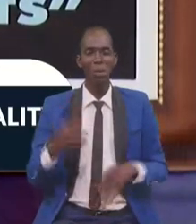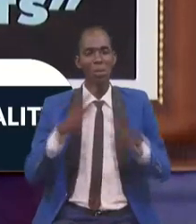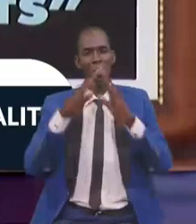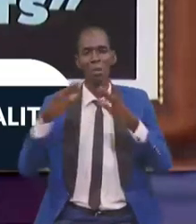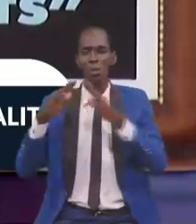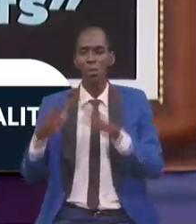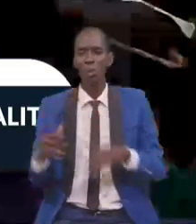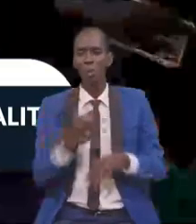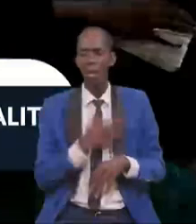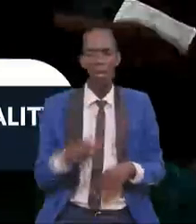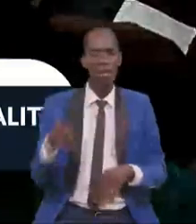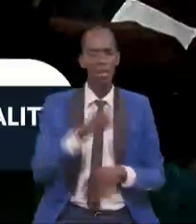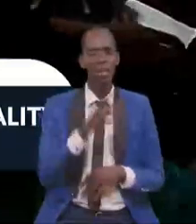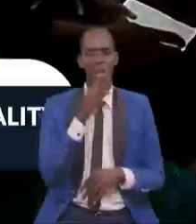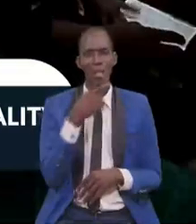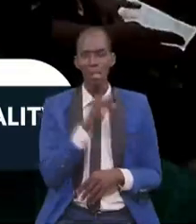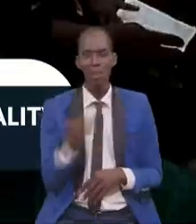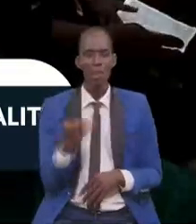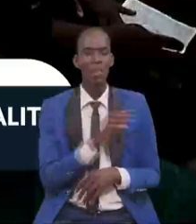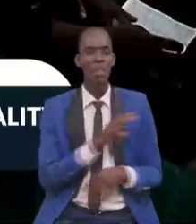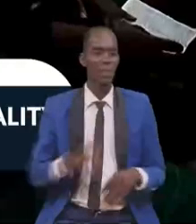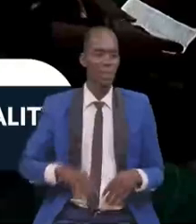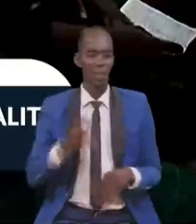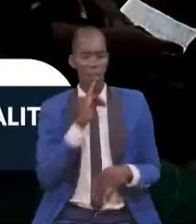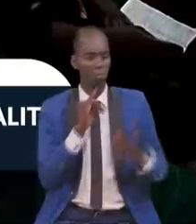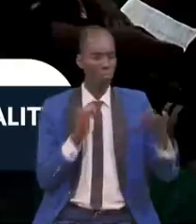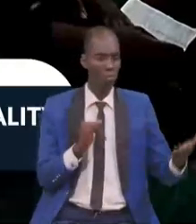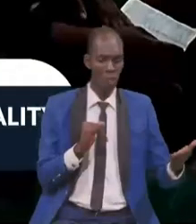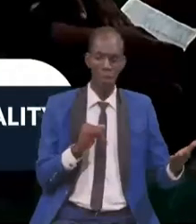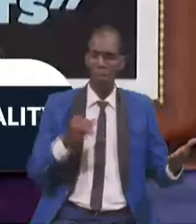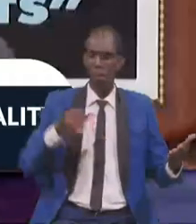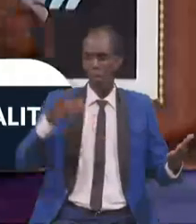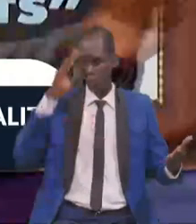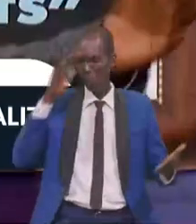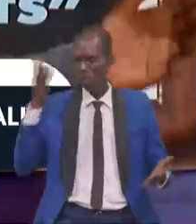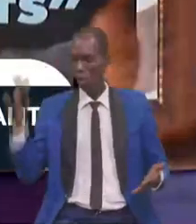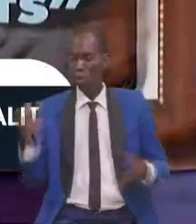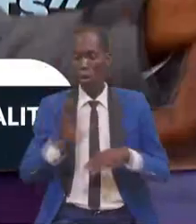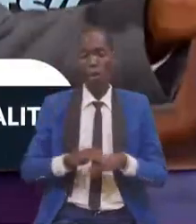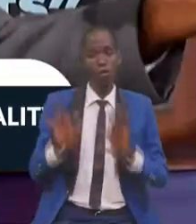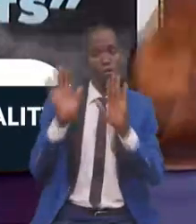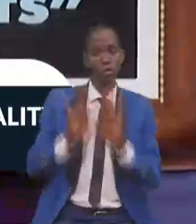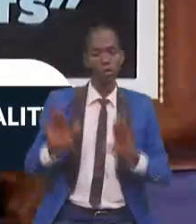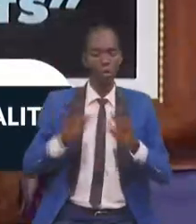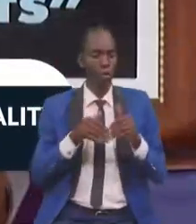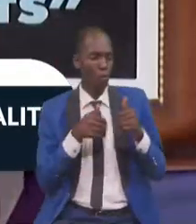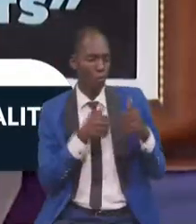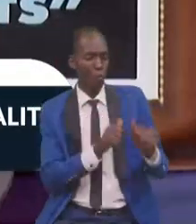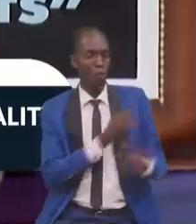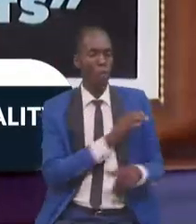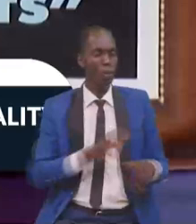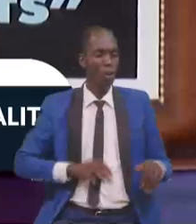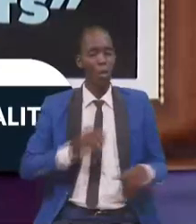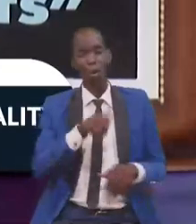un quiconque dans la communauté, ils disent que Christ est là, l'homme est là, le dimanche ils vont à Christ. Au cours de la semaine,